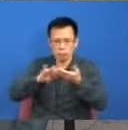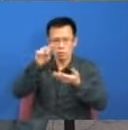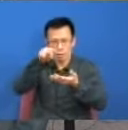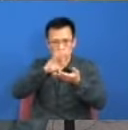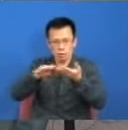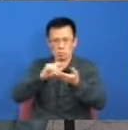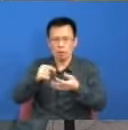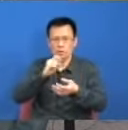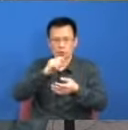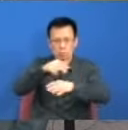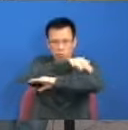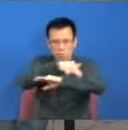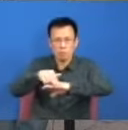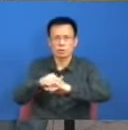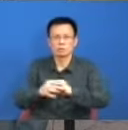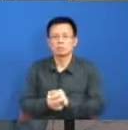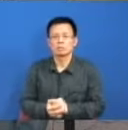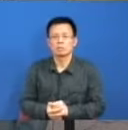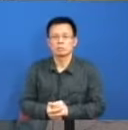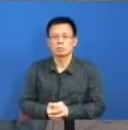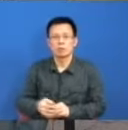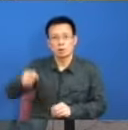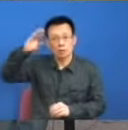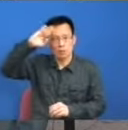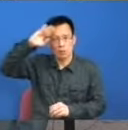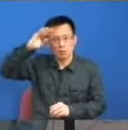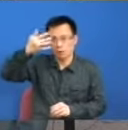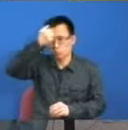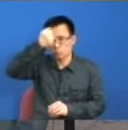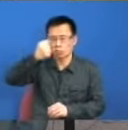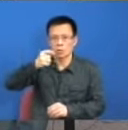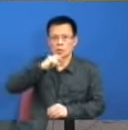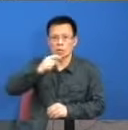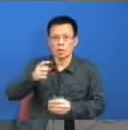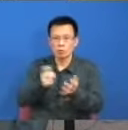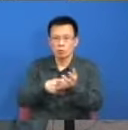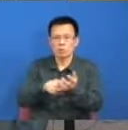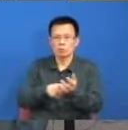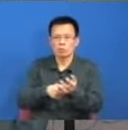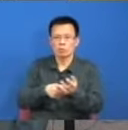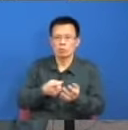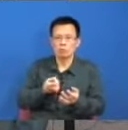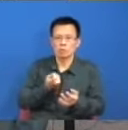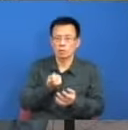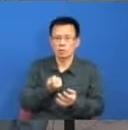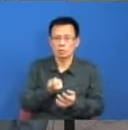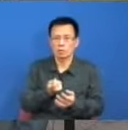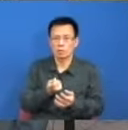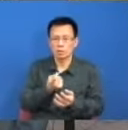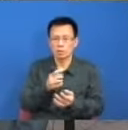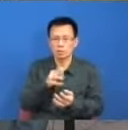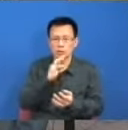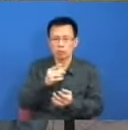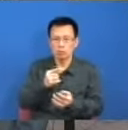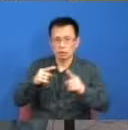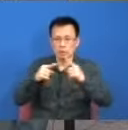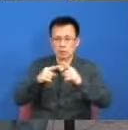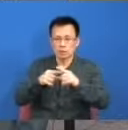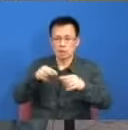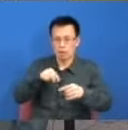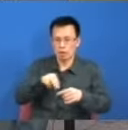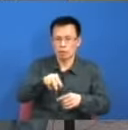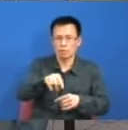那個是我睇到個警察總部就喺灣仔好近啫，佢係想。 大量咁樣，就算用用人行過嚟都好快都可以去